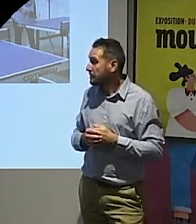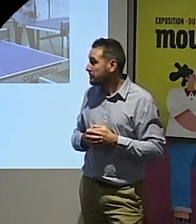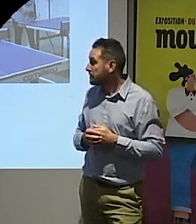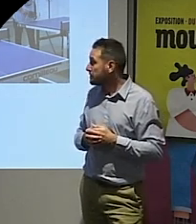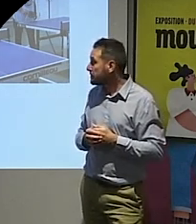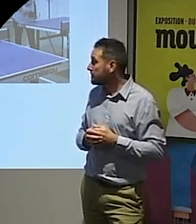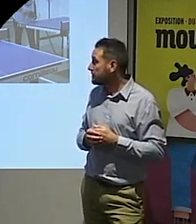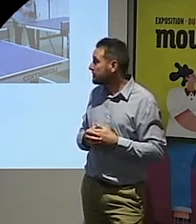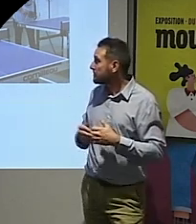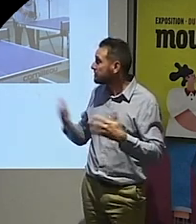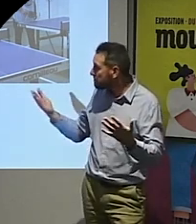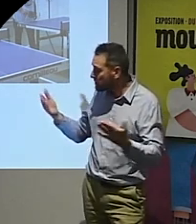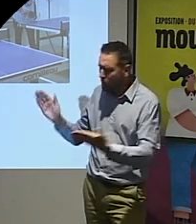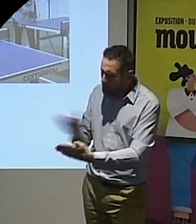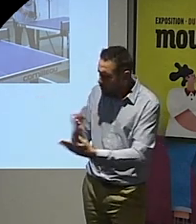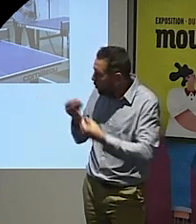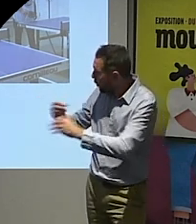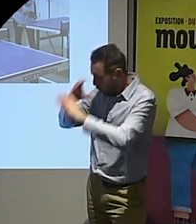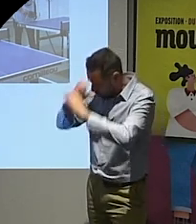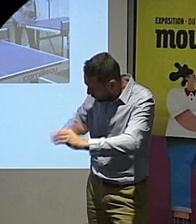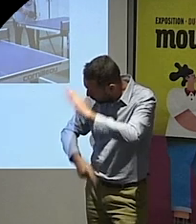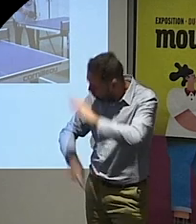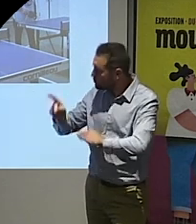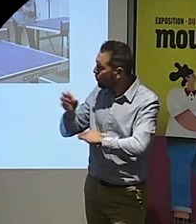D'accord. Et du coup, est-ce que ça te permet de te concentrer plus ou pas? Concentrer un peu, ouais.